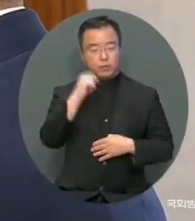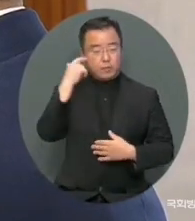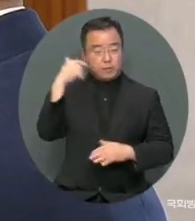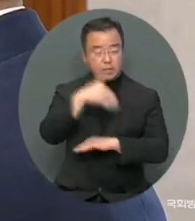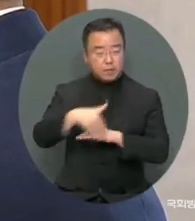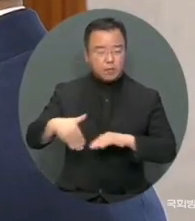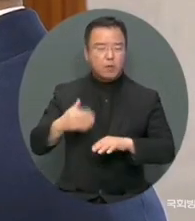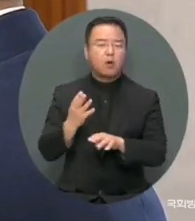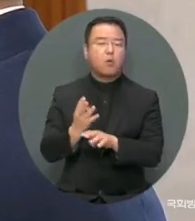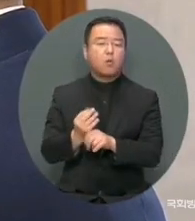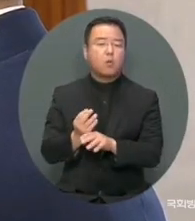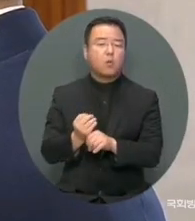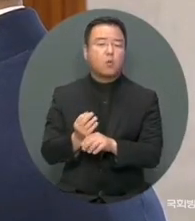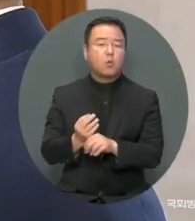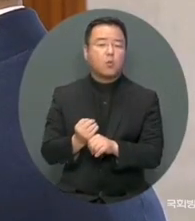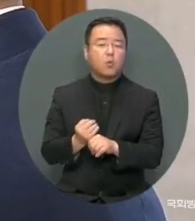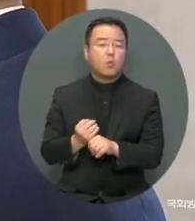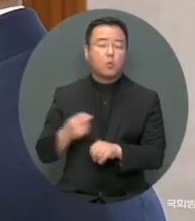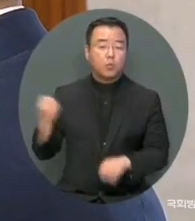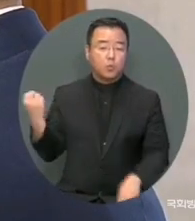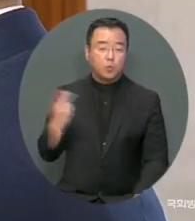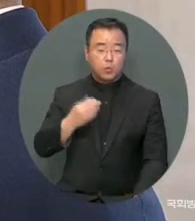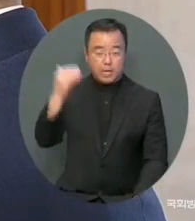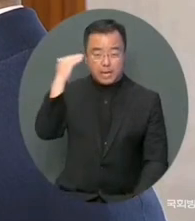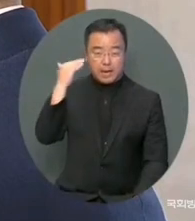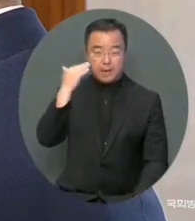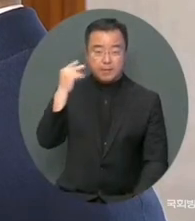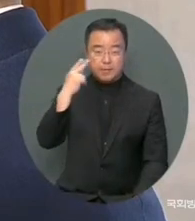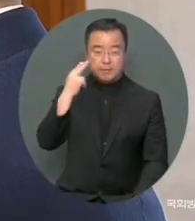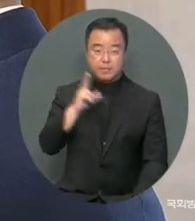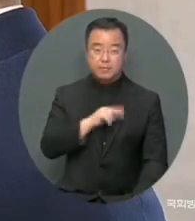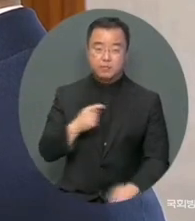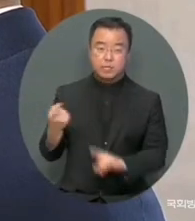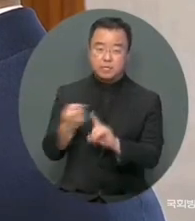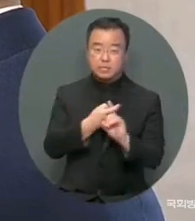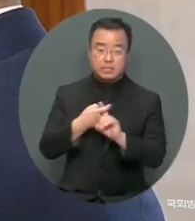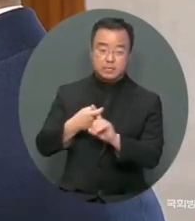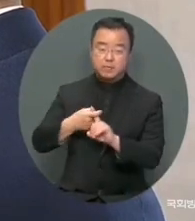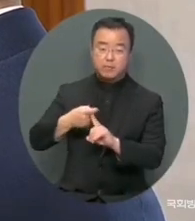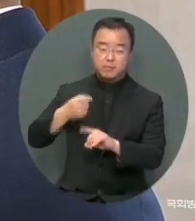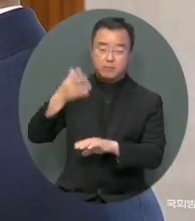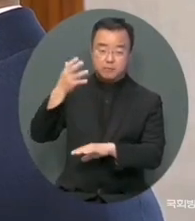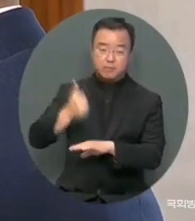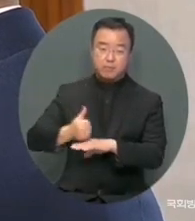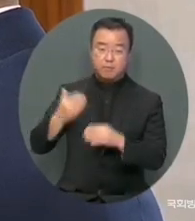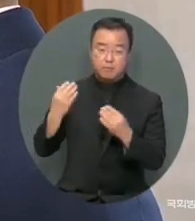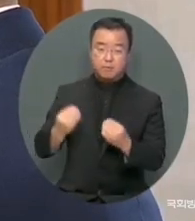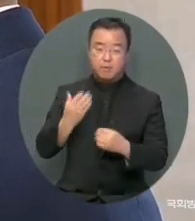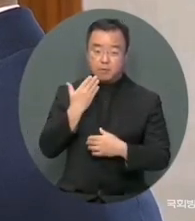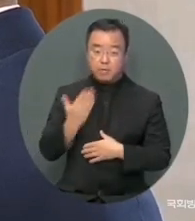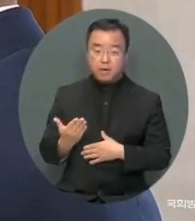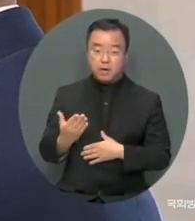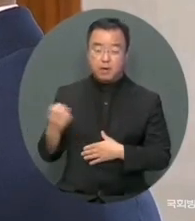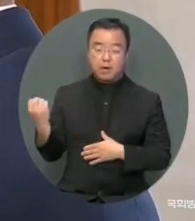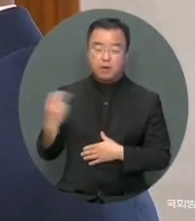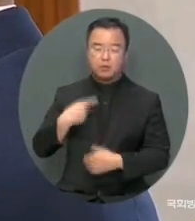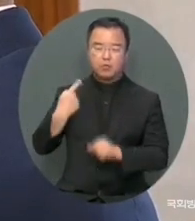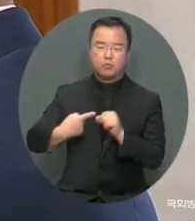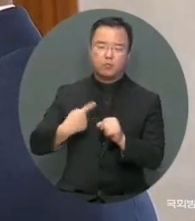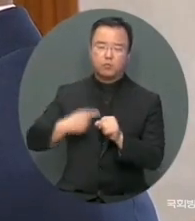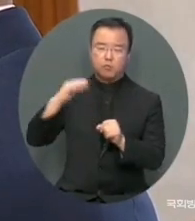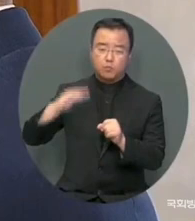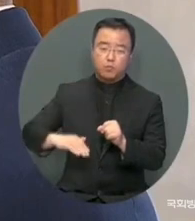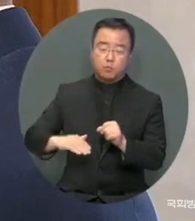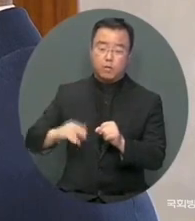언제쯤으로 예상하면 될까요? 그리고 또 한미 의원연맹 창설은 언제쯤 마무리 될 수 있는지 그리고 하반기 미국을 방문하신다고